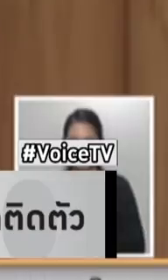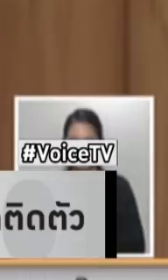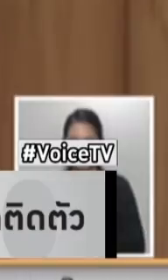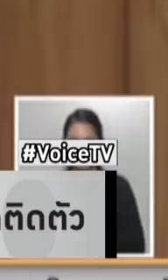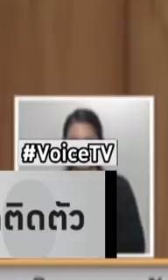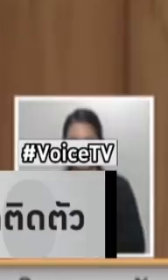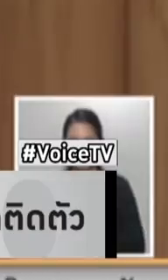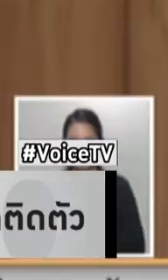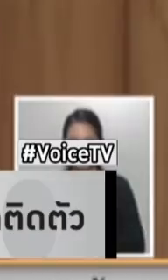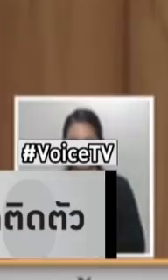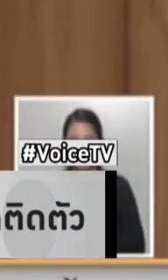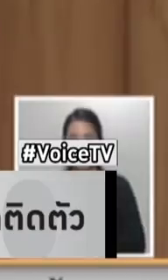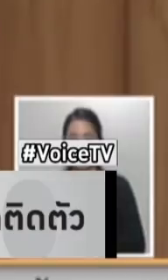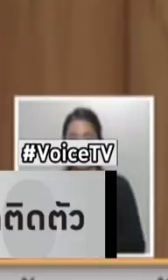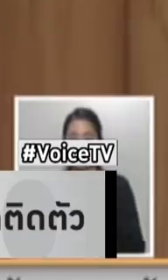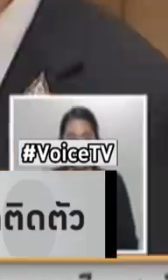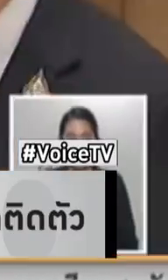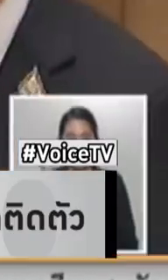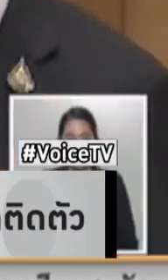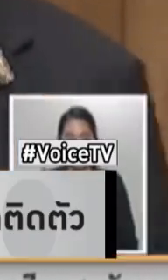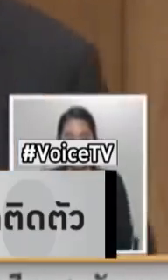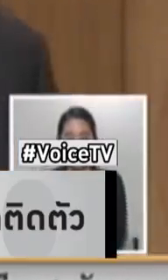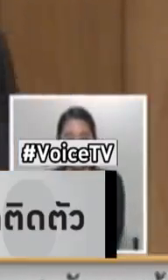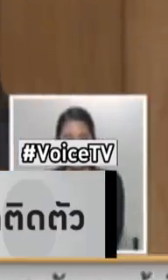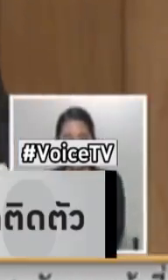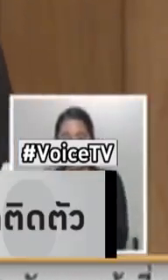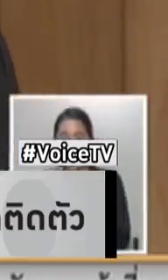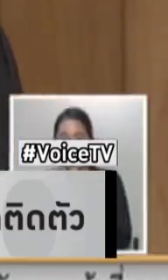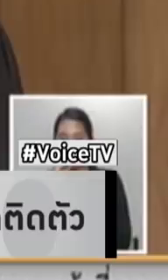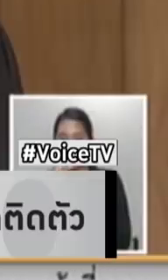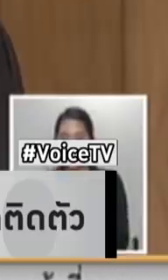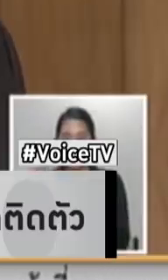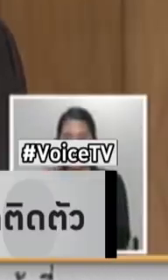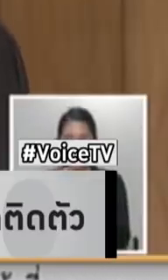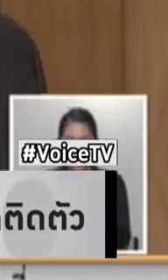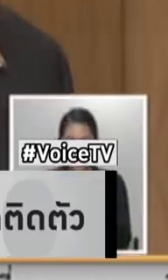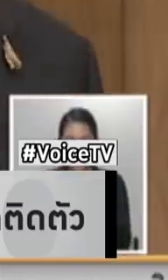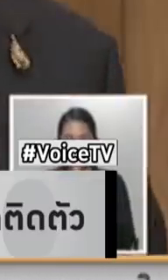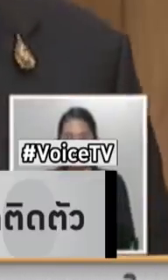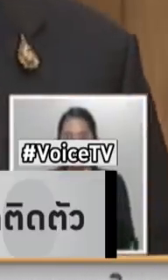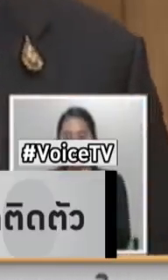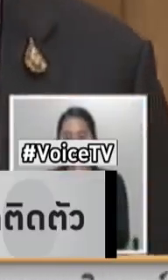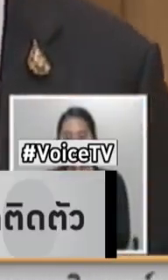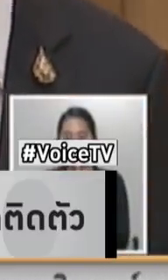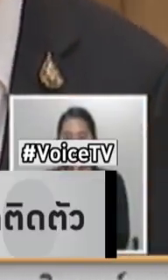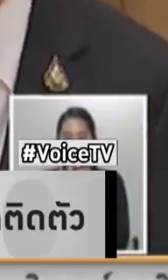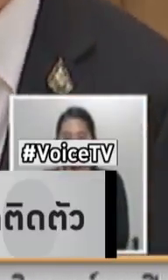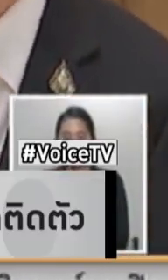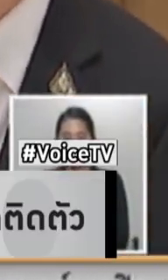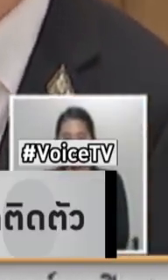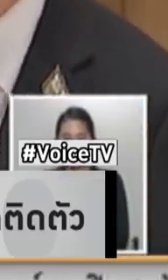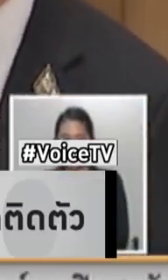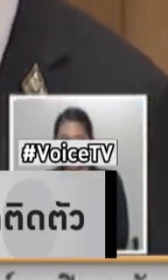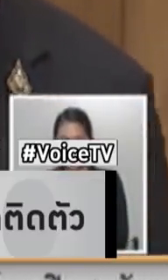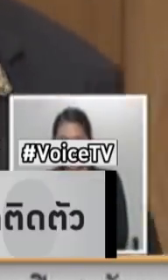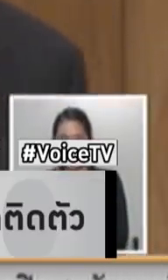ครับแล้วก็อีกอะไรนะตอนนี้นะฮะ คือคุณธรรมนัสจะบอกอีกว่า เขาช่วยทำงานหนักใช่ไหม ทำงานหนัก